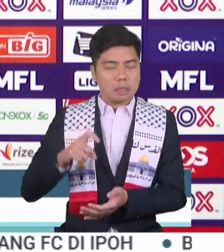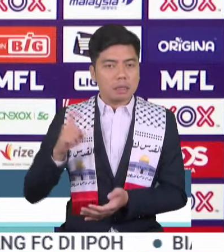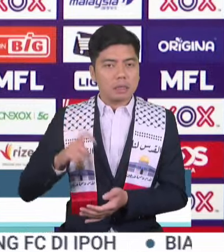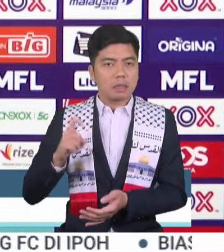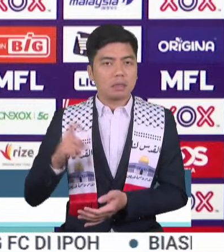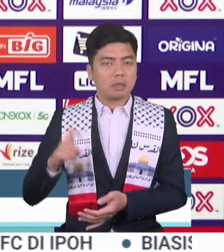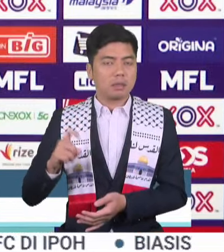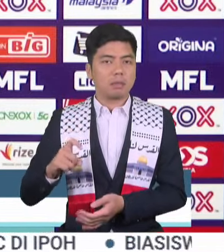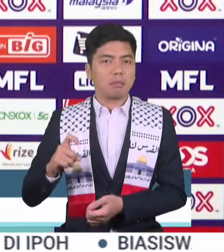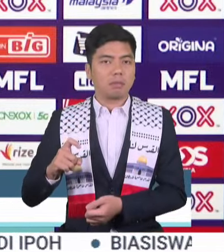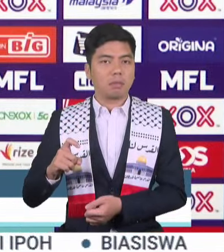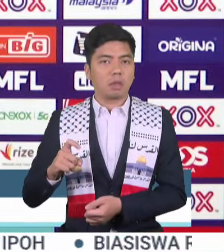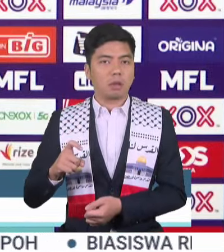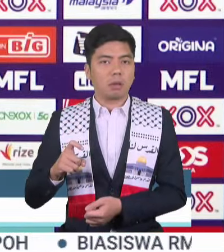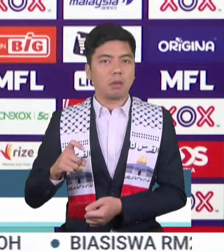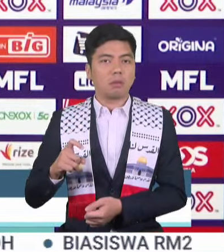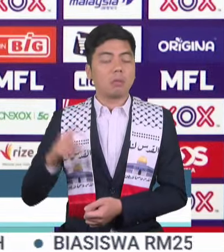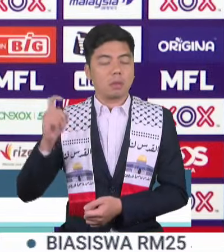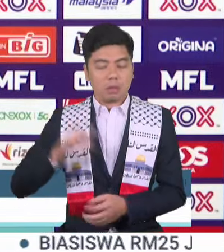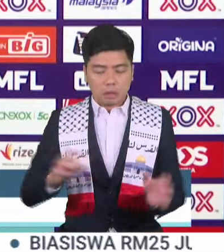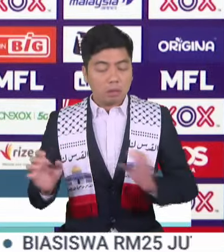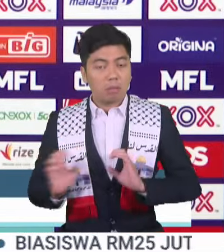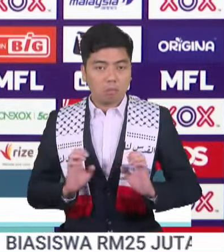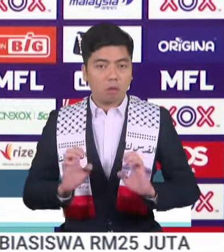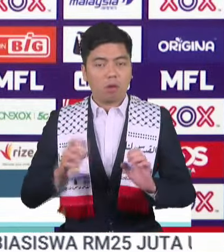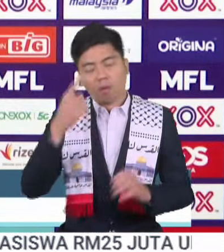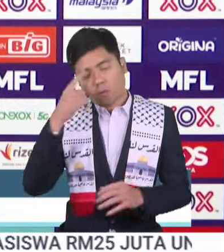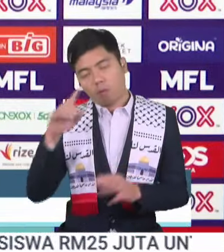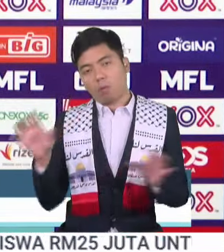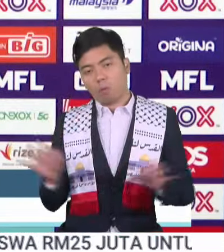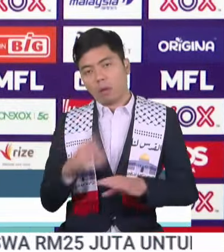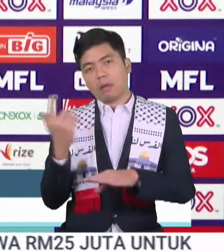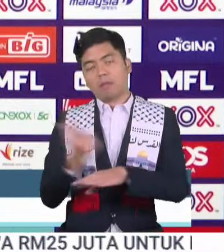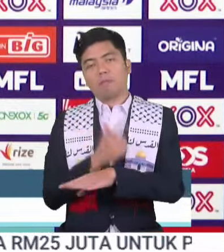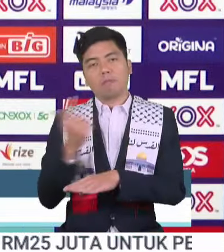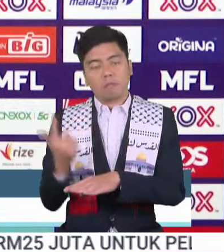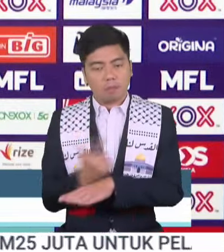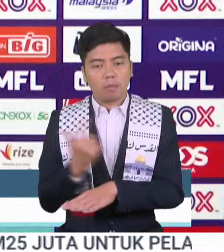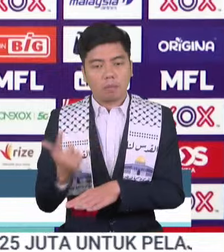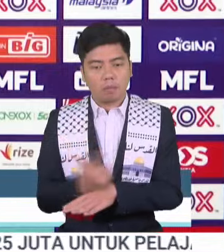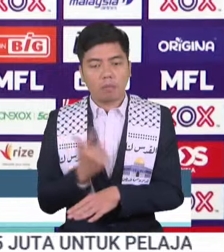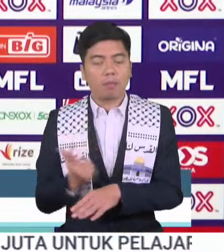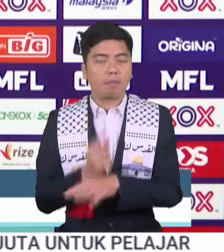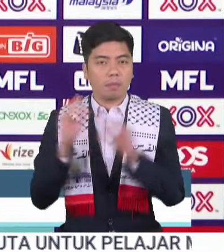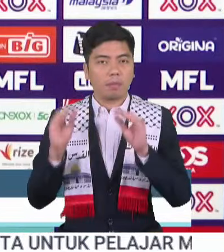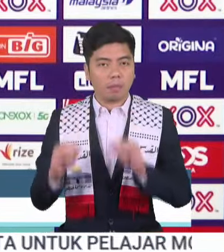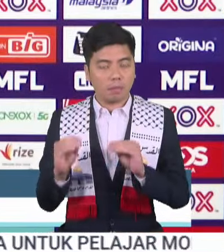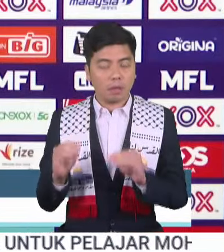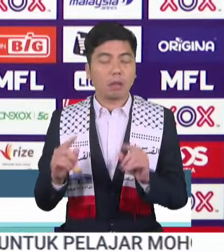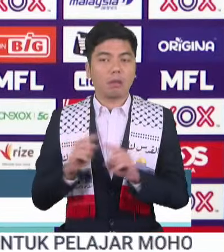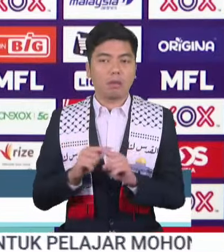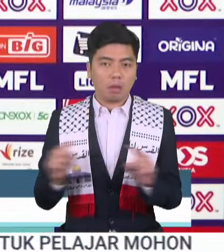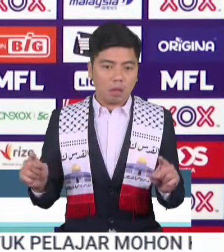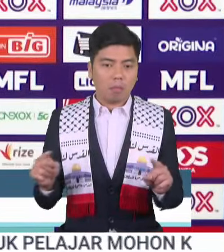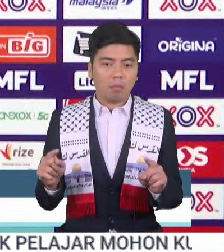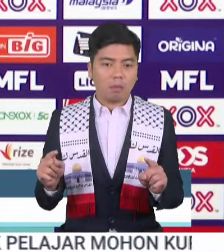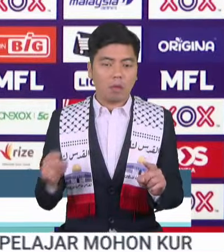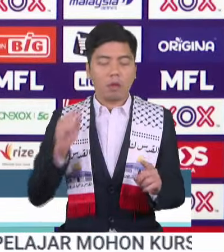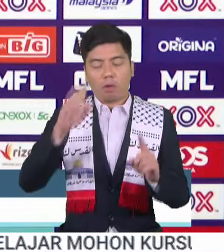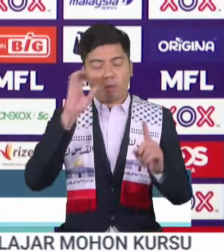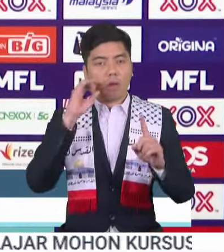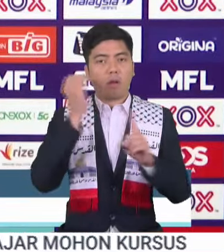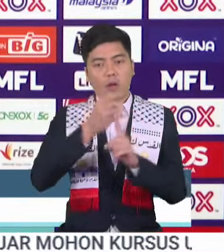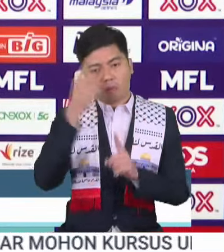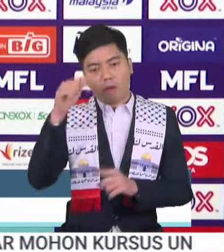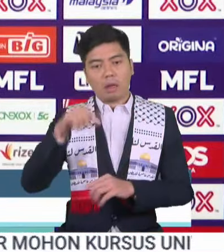kita segera lakukan. Walau bagaimanapun, objektif untuk hari